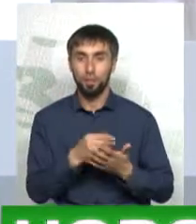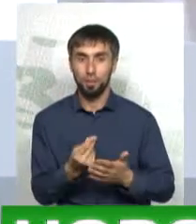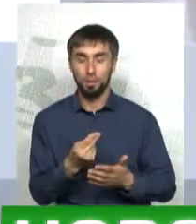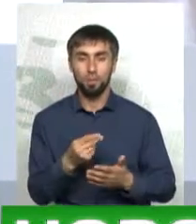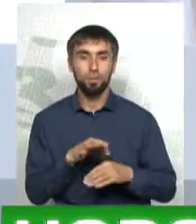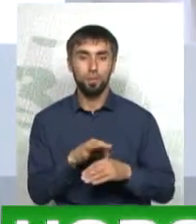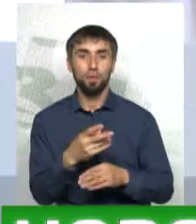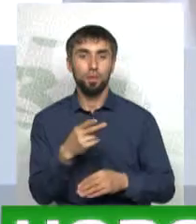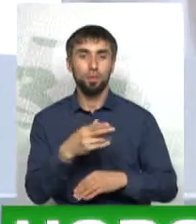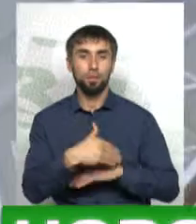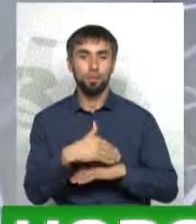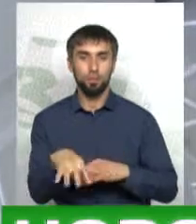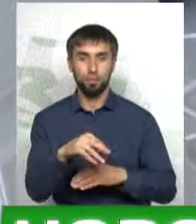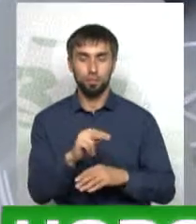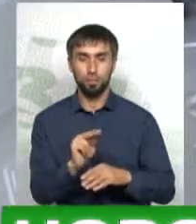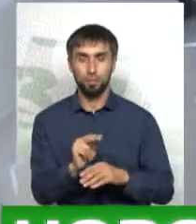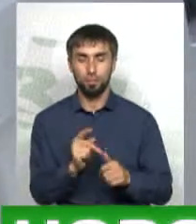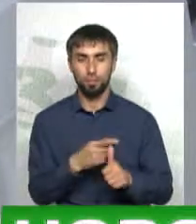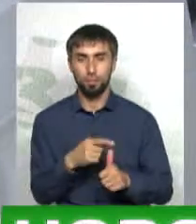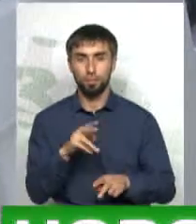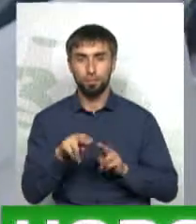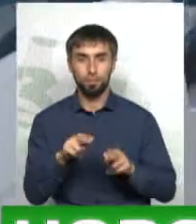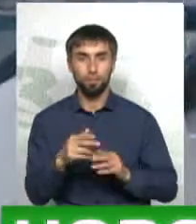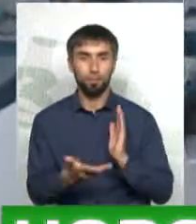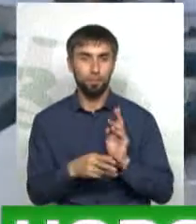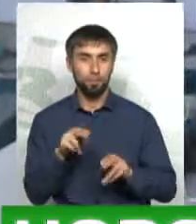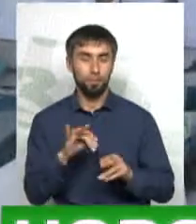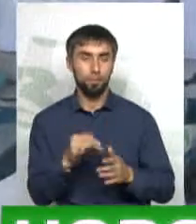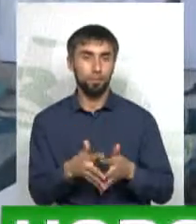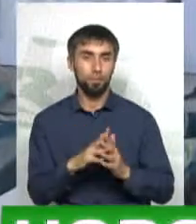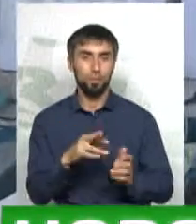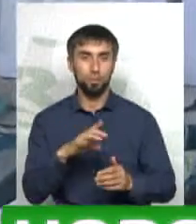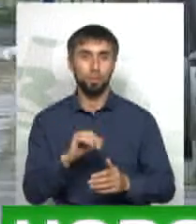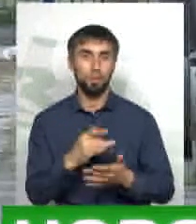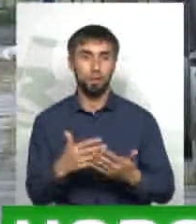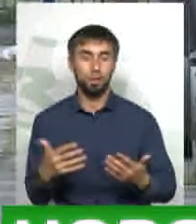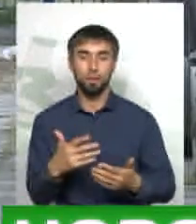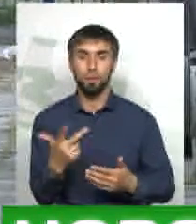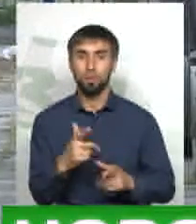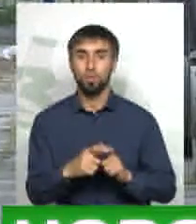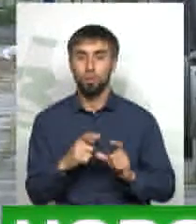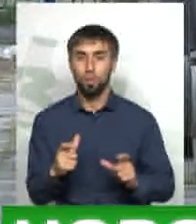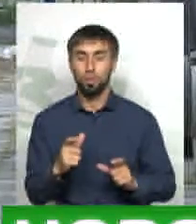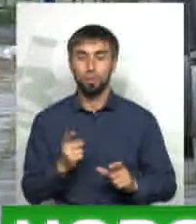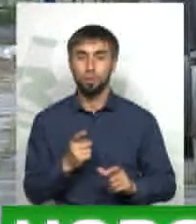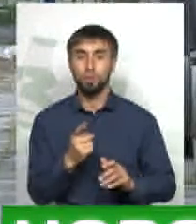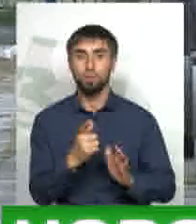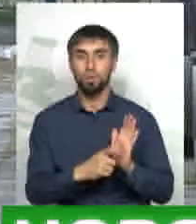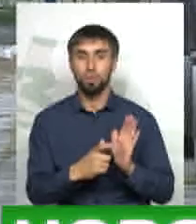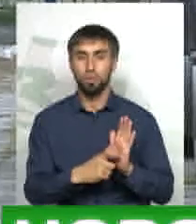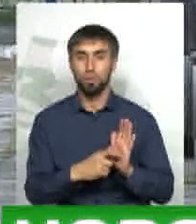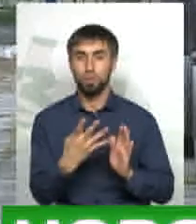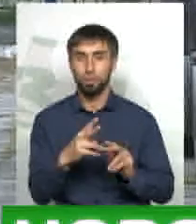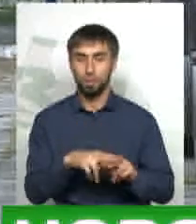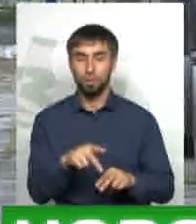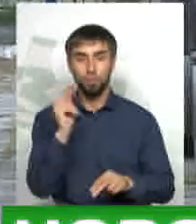средств проведут дворовые работы. Покраска забора, побелка деревьев, обновление клумб и не только. Третья школа рассчитана на 704